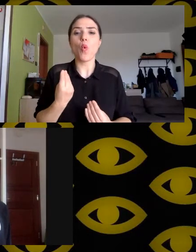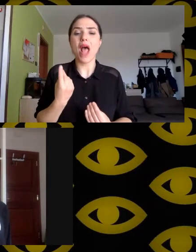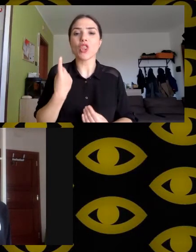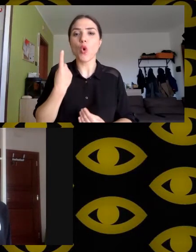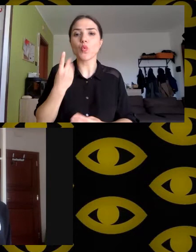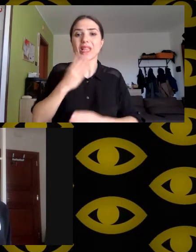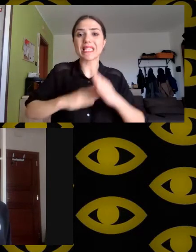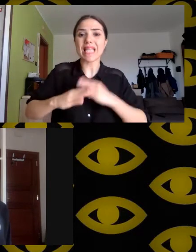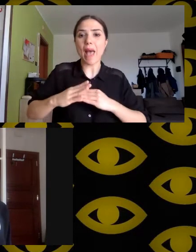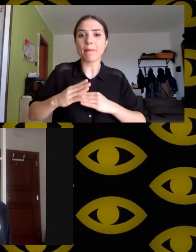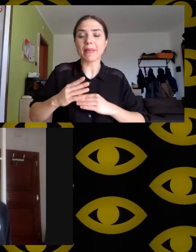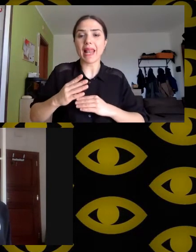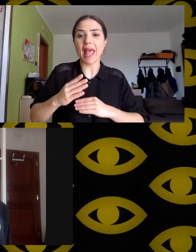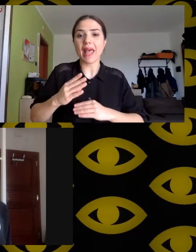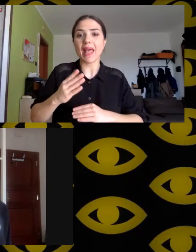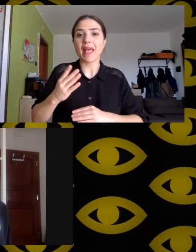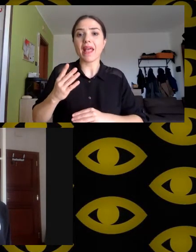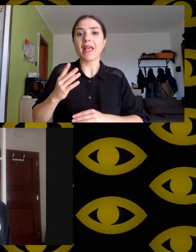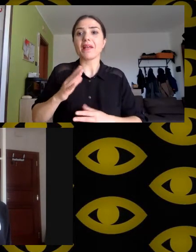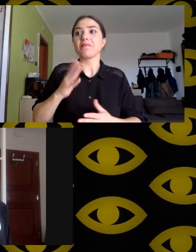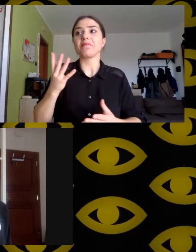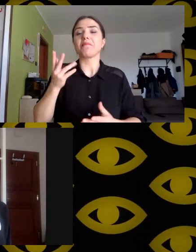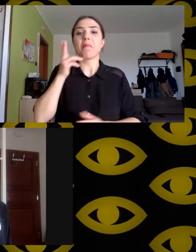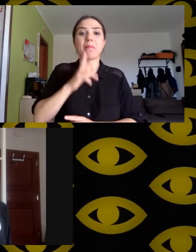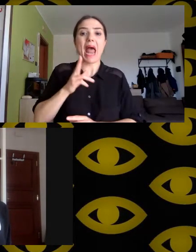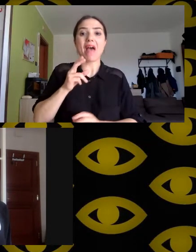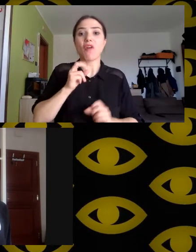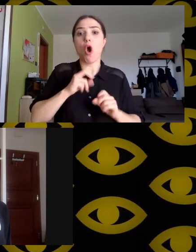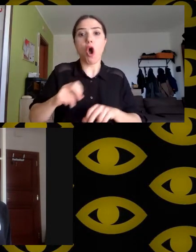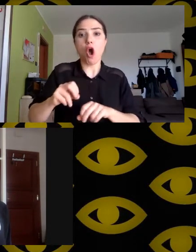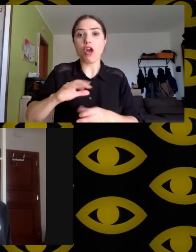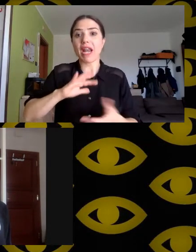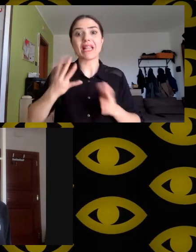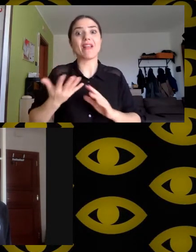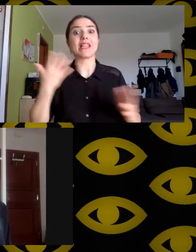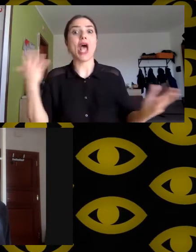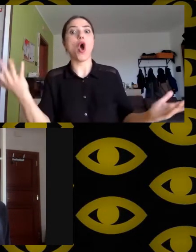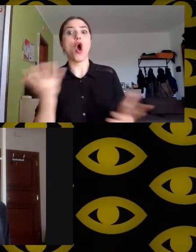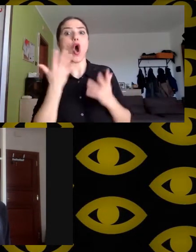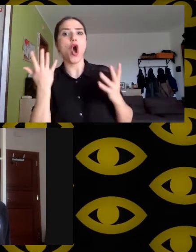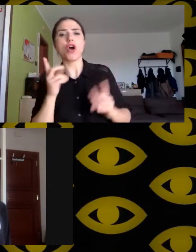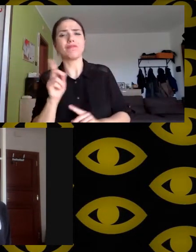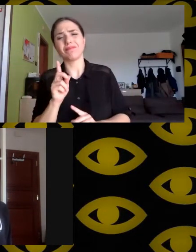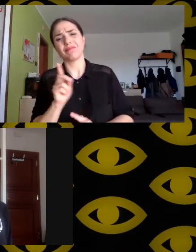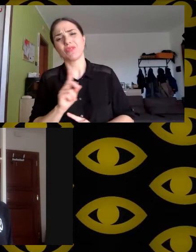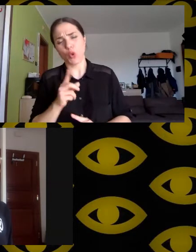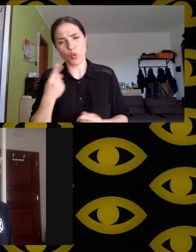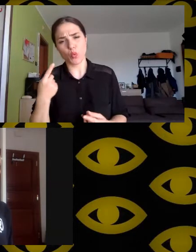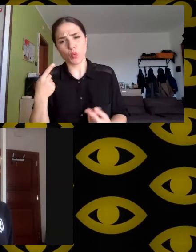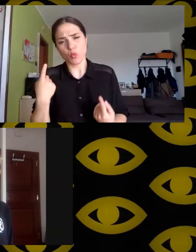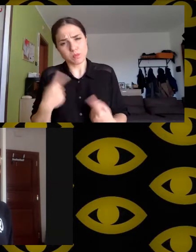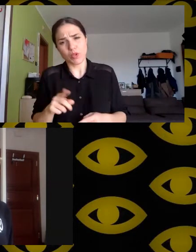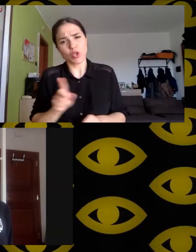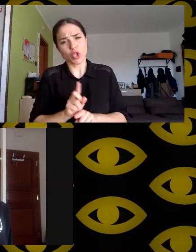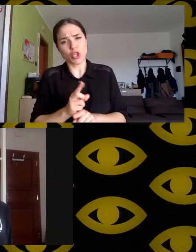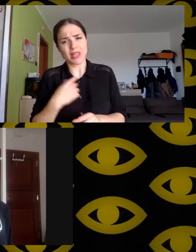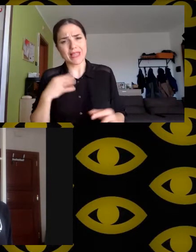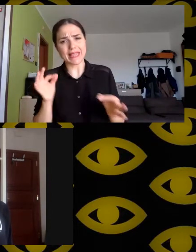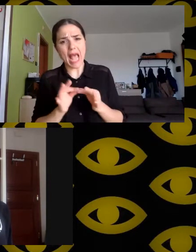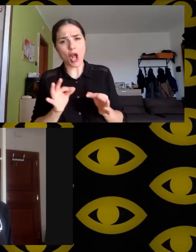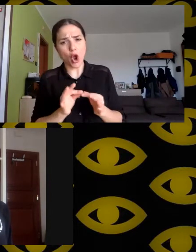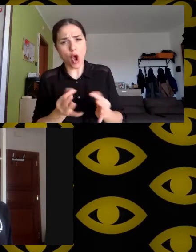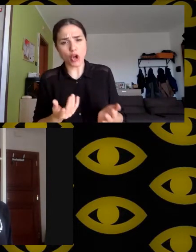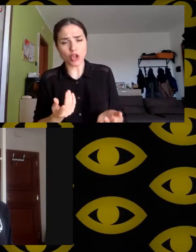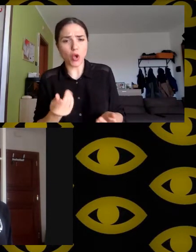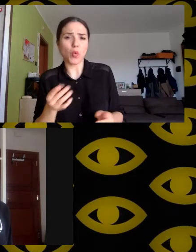in un certo modo da un disabile, credo che sia poi una spettacolarizzazione inutile. Anche questo è vero, però è anche